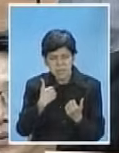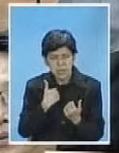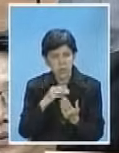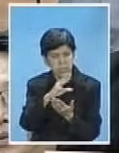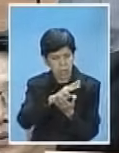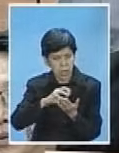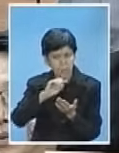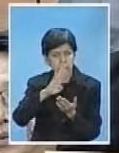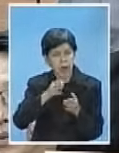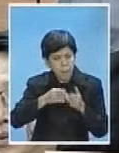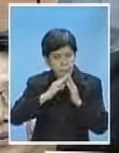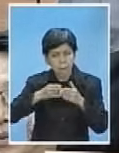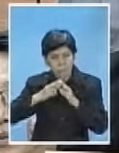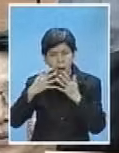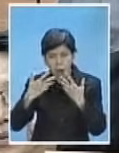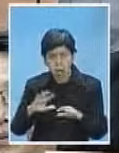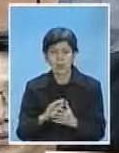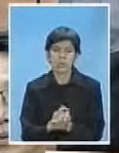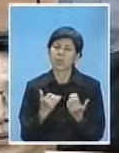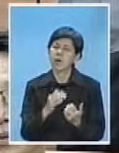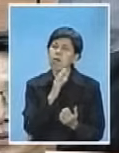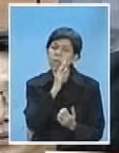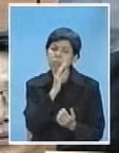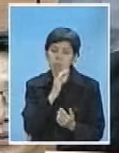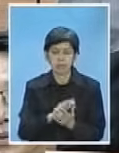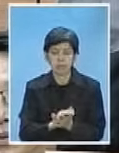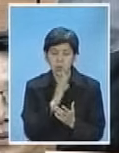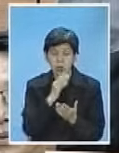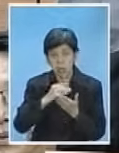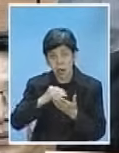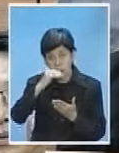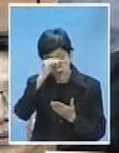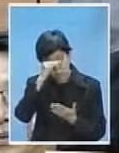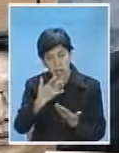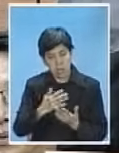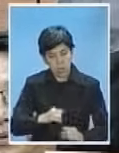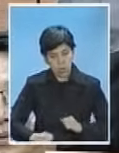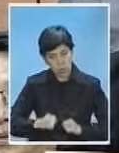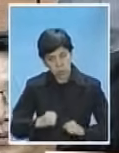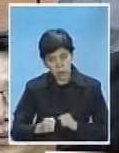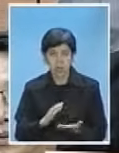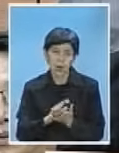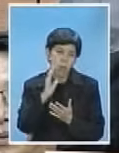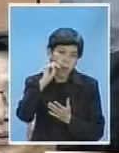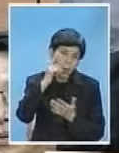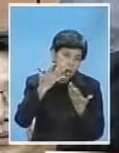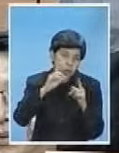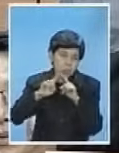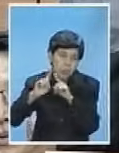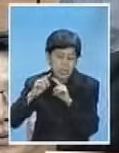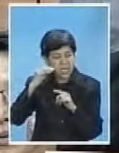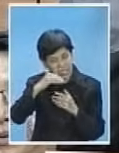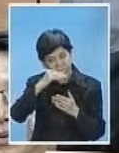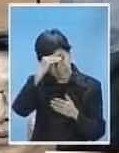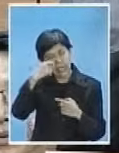การศึกษาเกิดขึ้นแล้วแต่ว่าถ้านักเรียนเยาวชนเราพ่อแม่ฐานะไม่ดีก็คงเรียนย